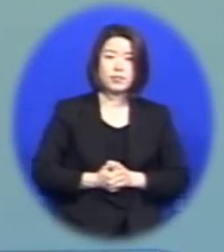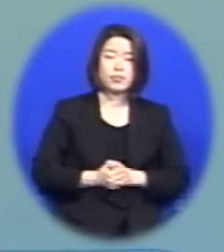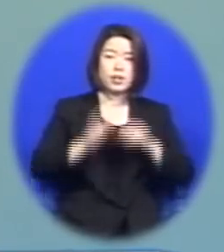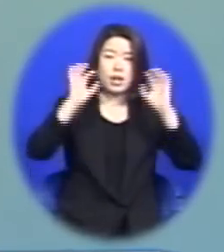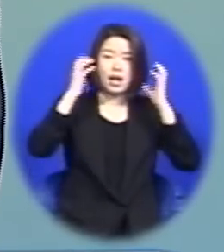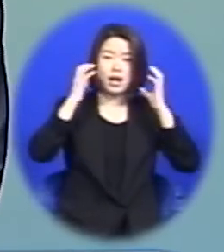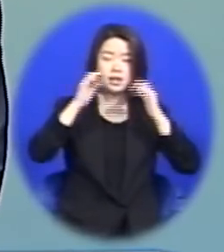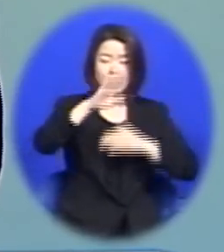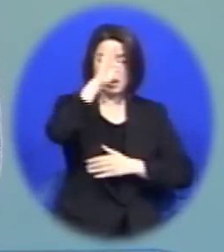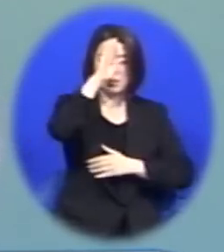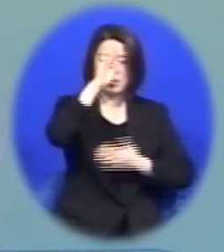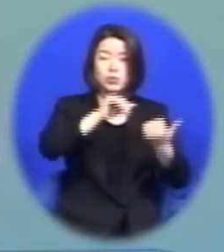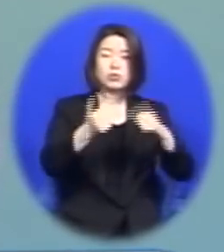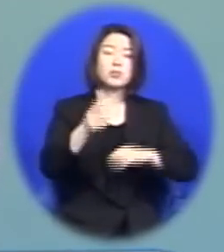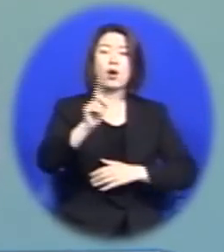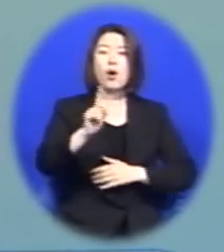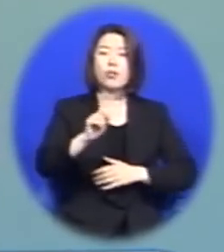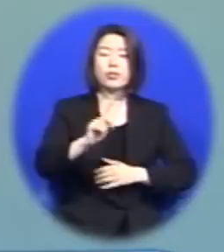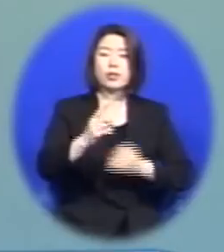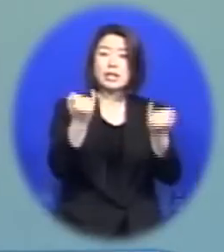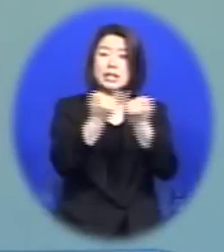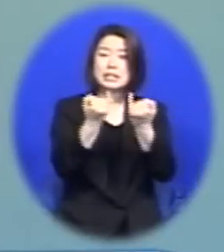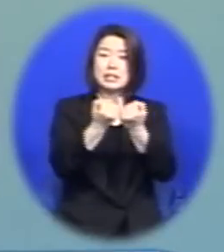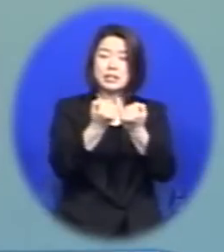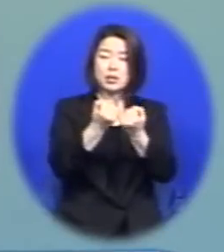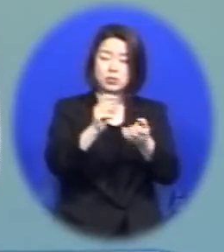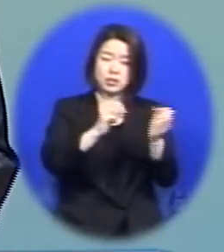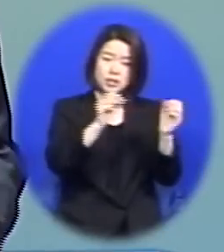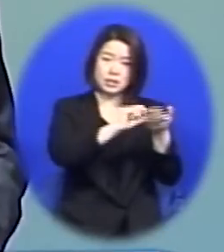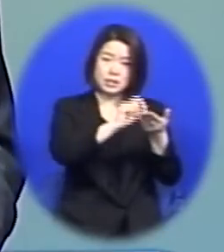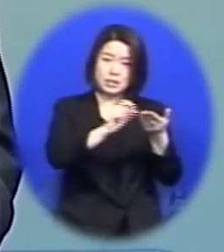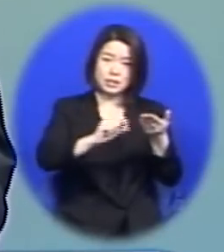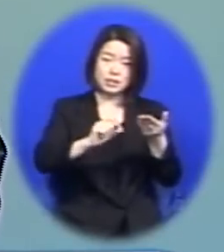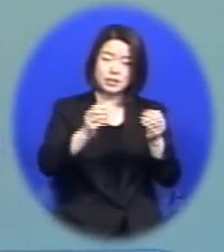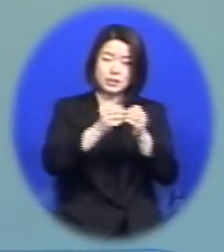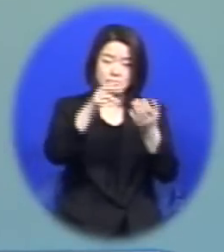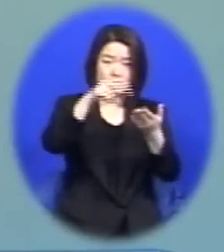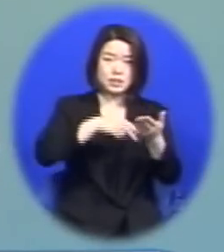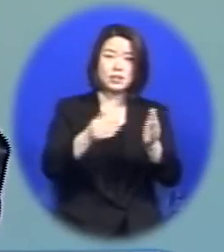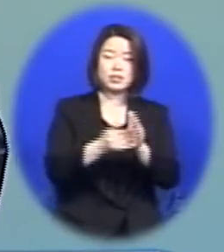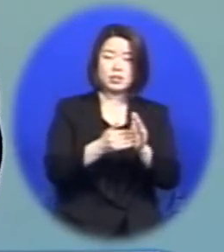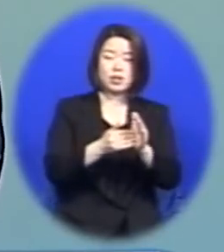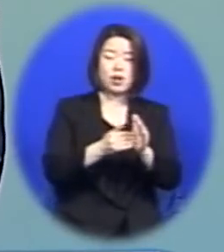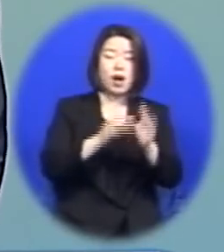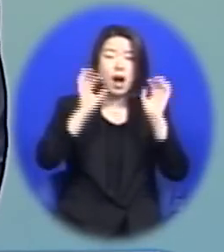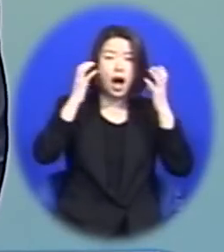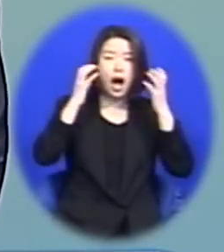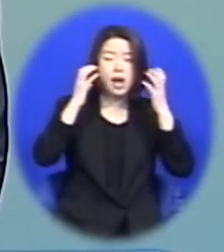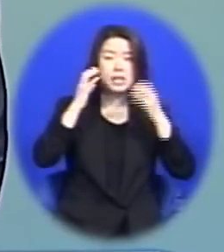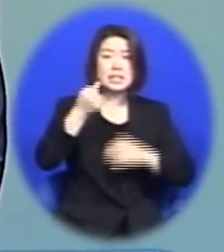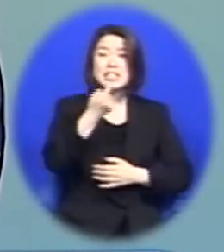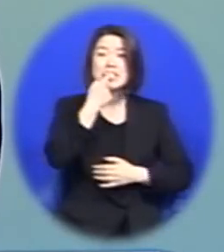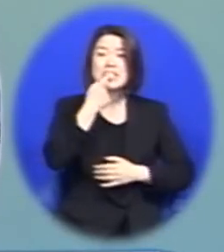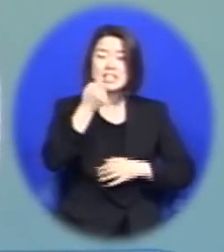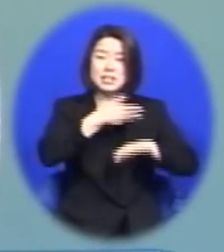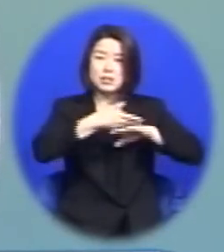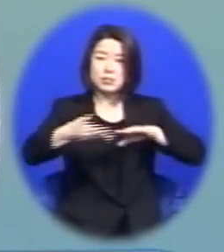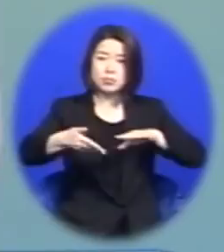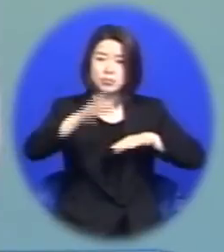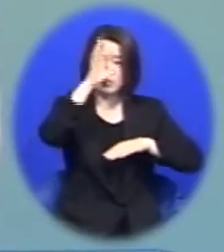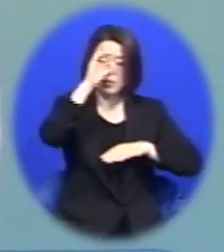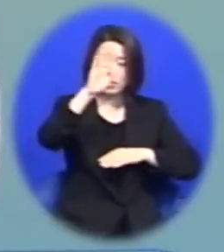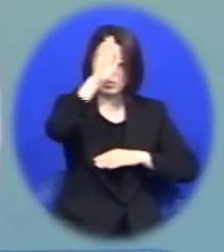아이가 병으로 죽은 어떤 여자분 에 쓴 글을 읽었습니다 아이가 백혈병 진단을 받는 순간부터 나는